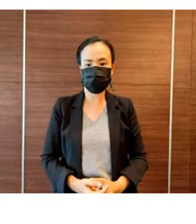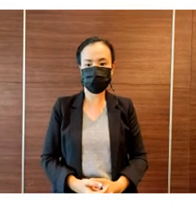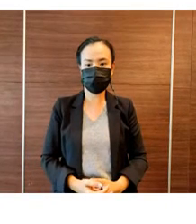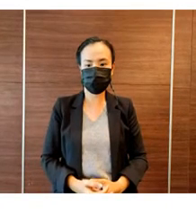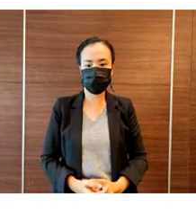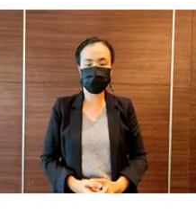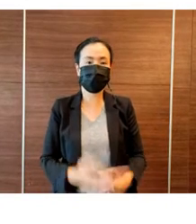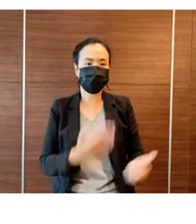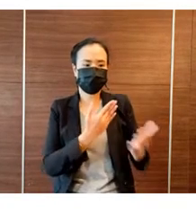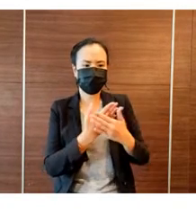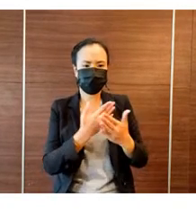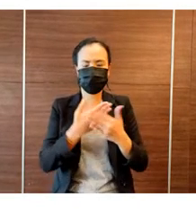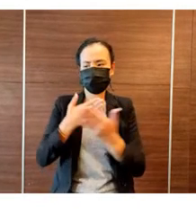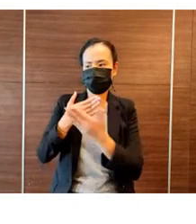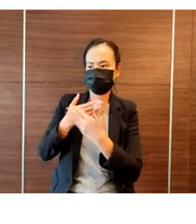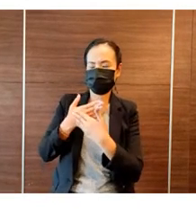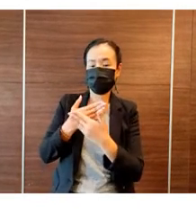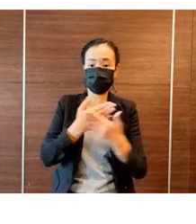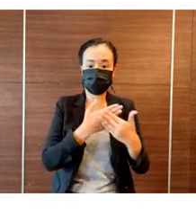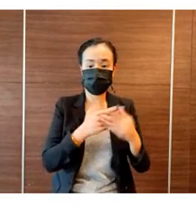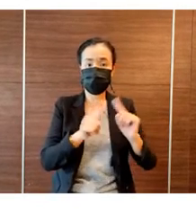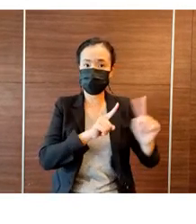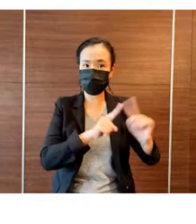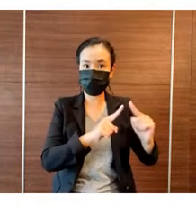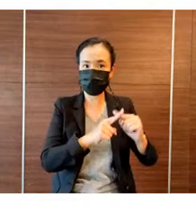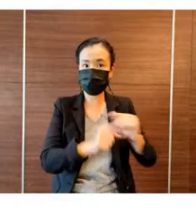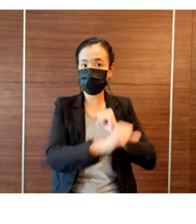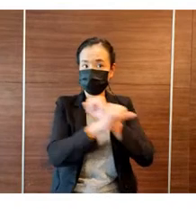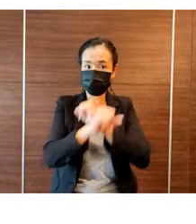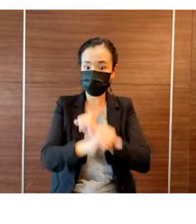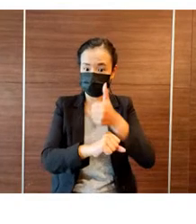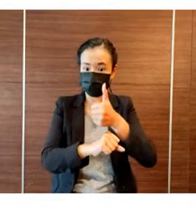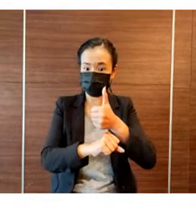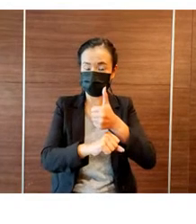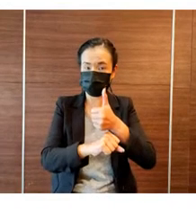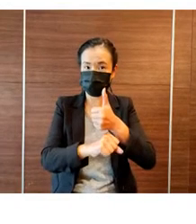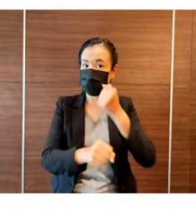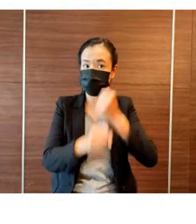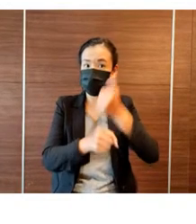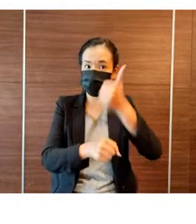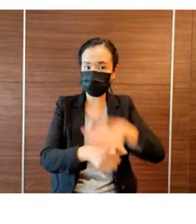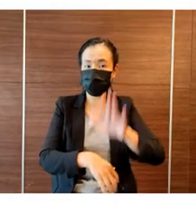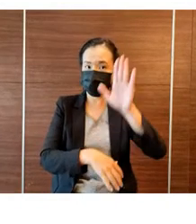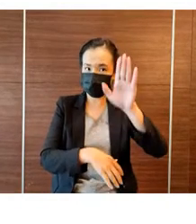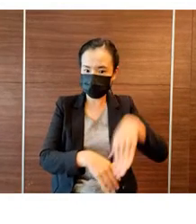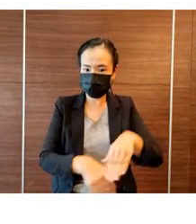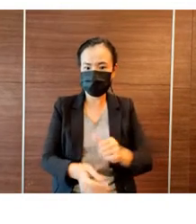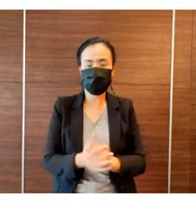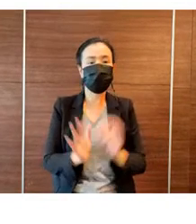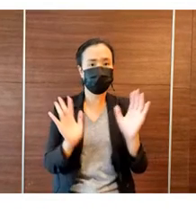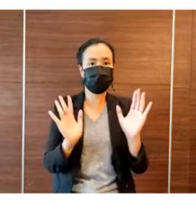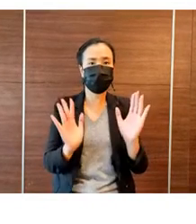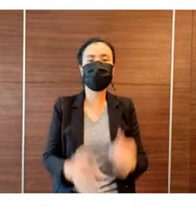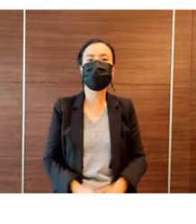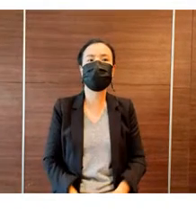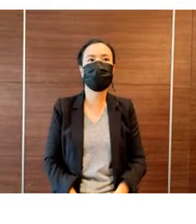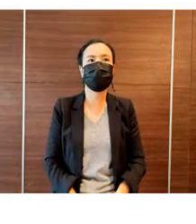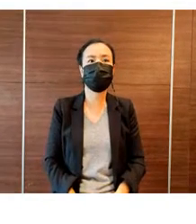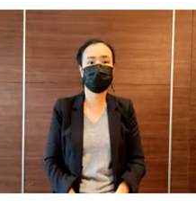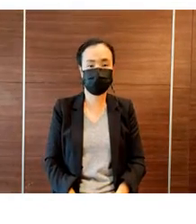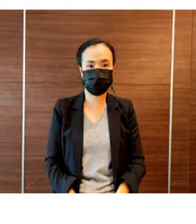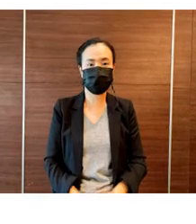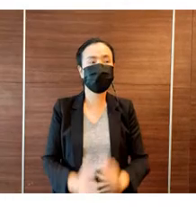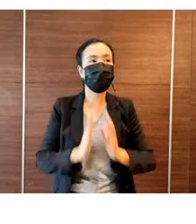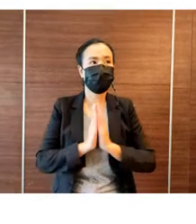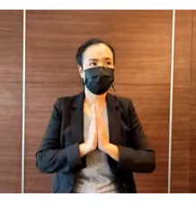ตัวกระตุ้นต่างๆทำได้ไหมทำไม่ได้ลงมาใช่แค่นั้นเองครับ โอเคค่ะ